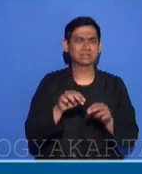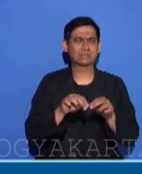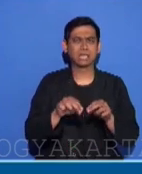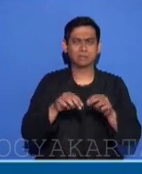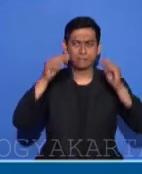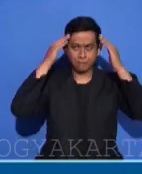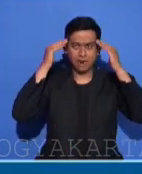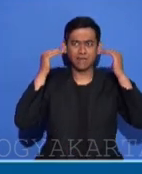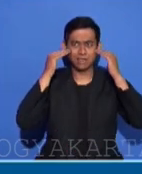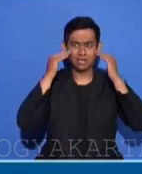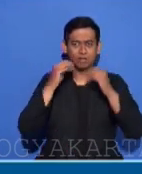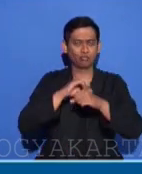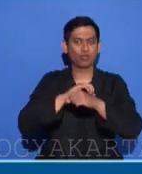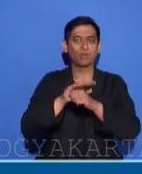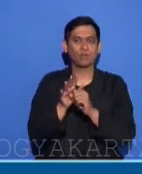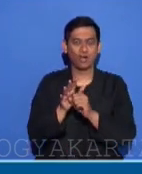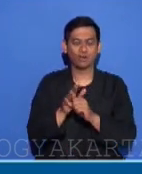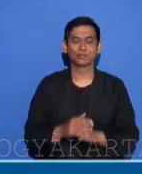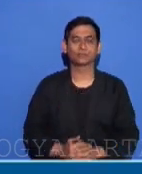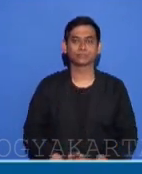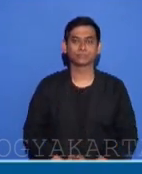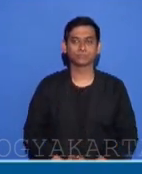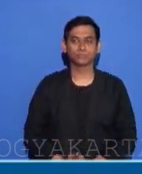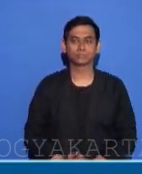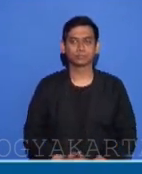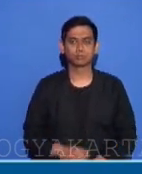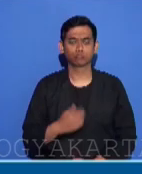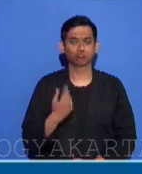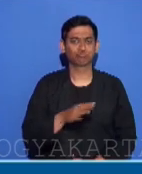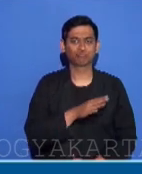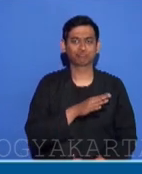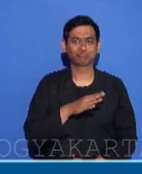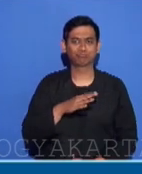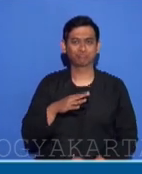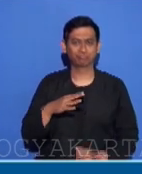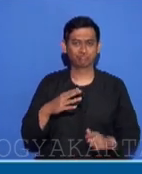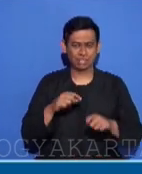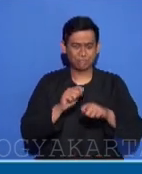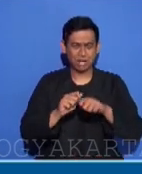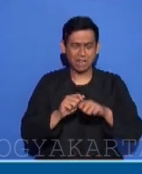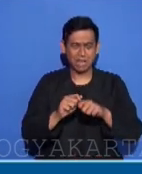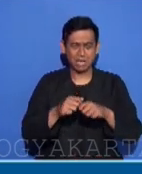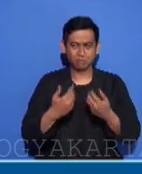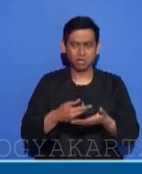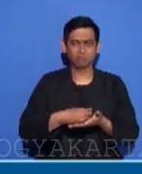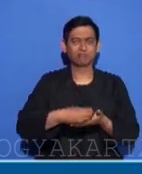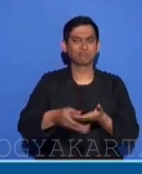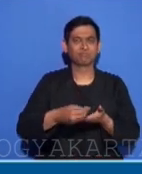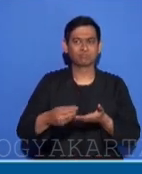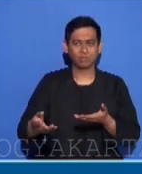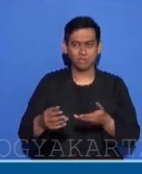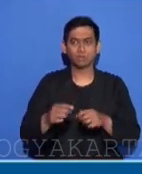gesik Kulon Progo piipun sampun dangu nanem rosela kejawi dipun sadewohipun arupi rosela garing kangge